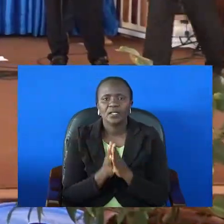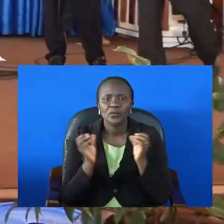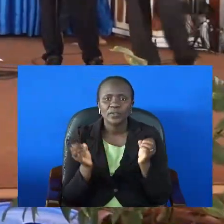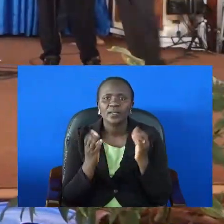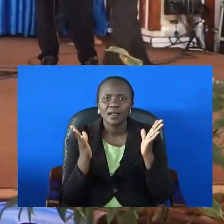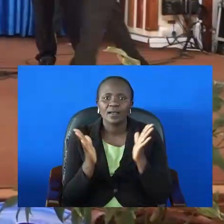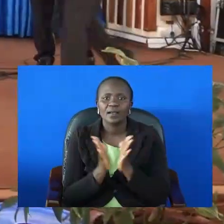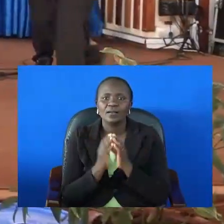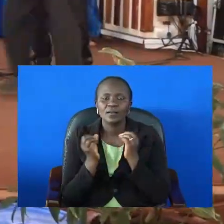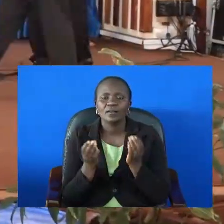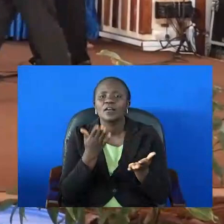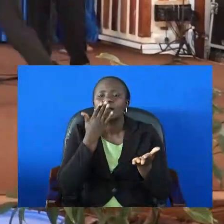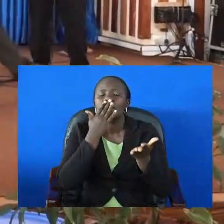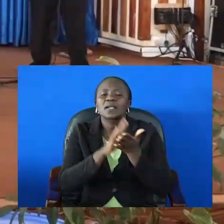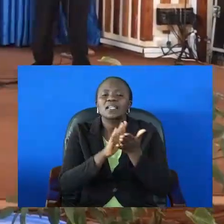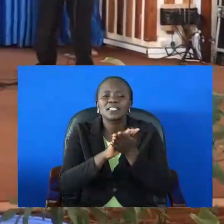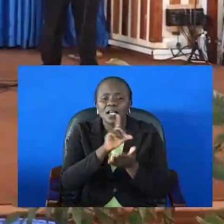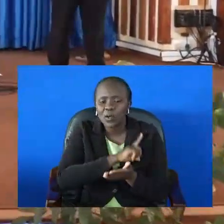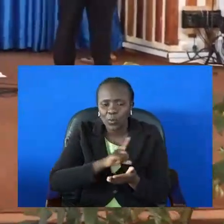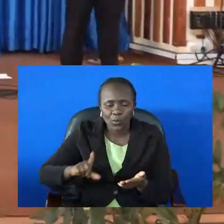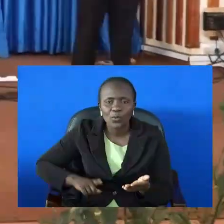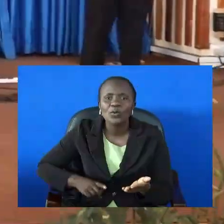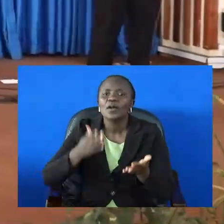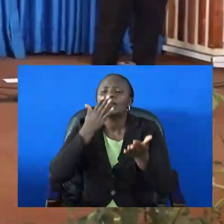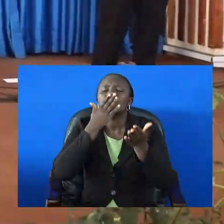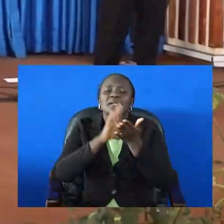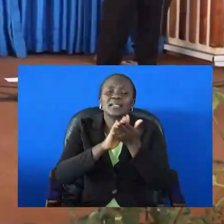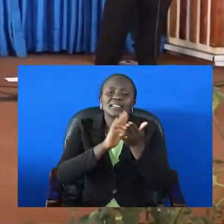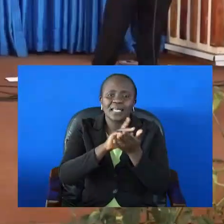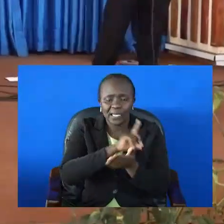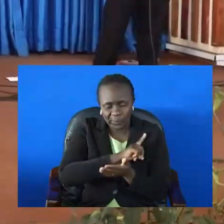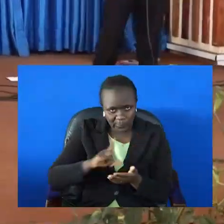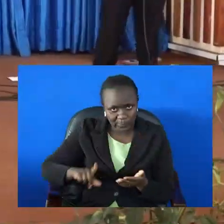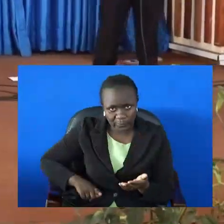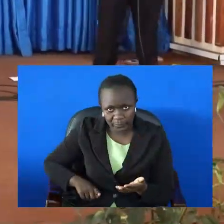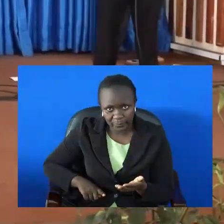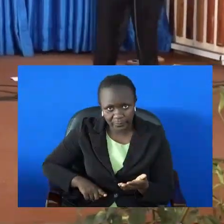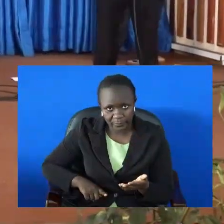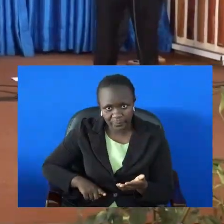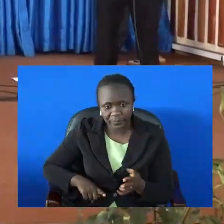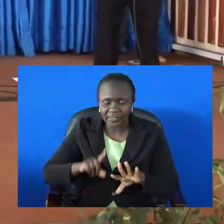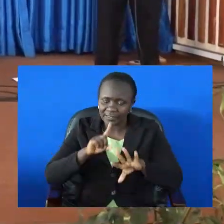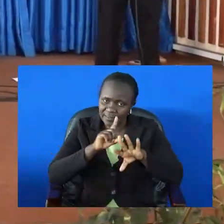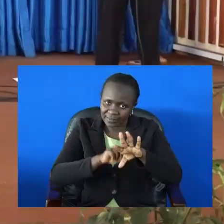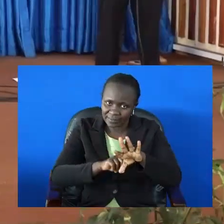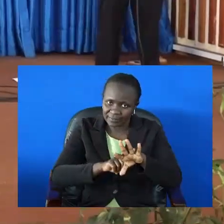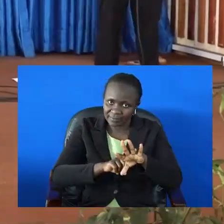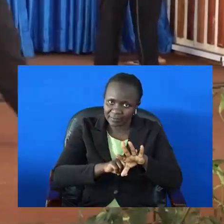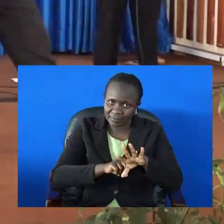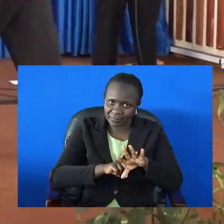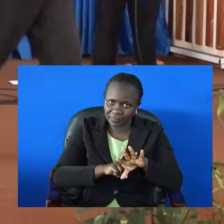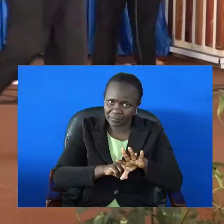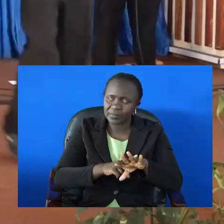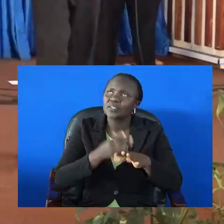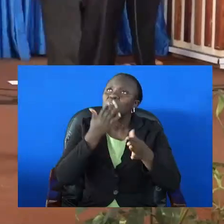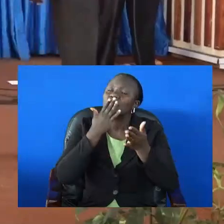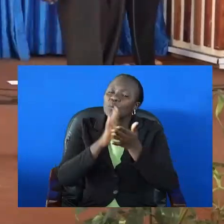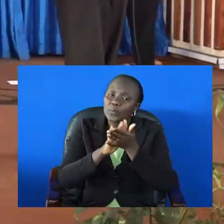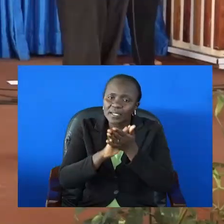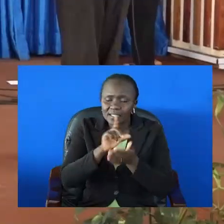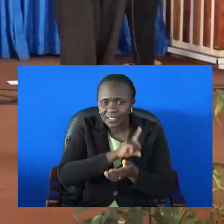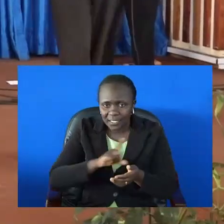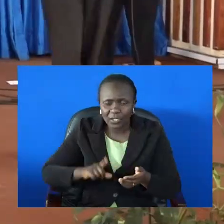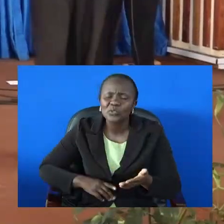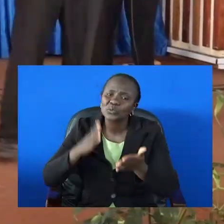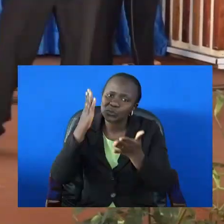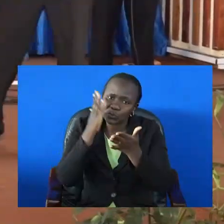Hallelujah, hallelujah. Bwana Yesu asifiwe. Amen. Bwana Yesu asifiwe. Amen. Wacha tuchukue nafasi hii tukapate kumsifu Bwana, ni kwa